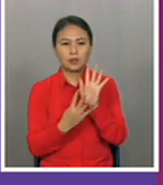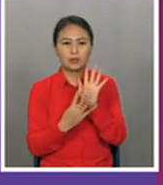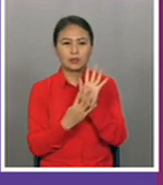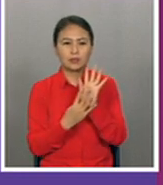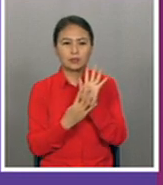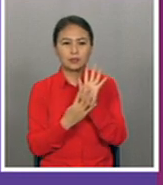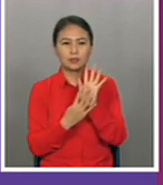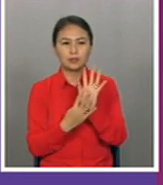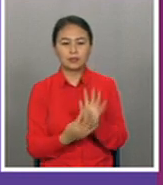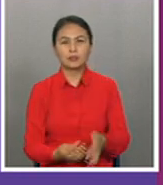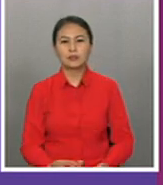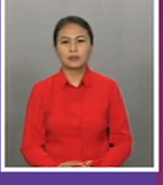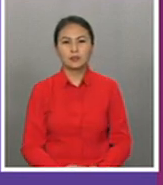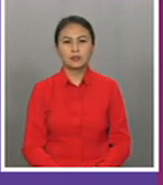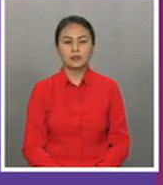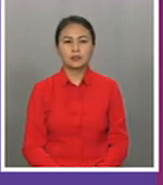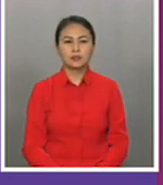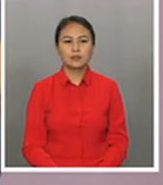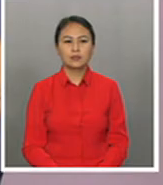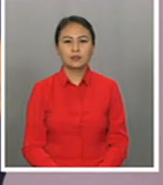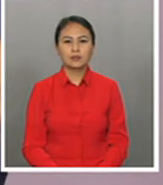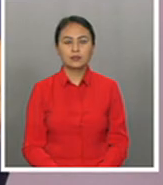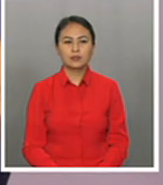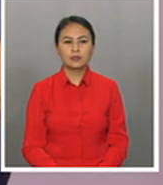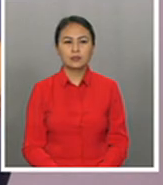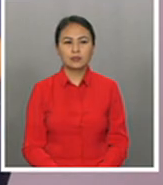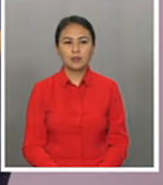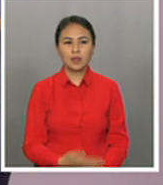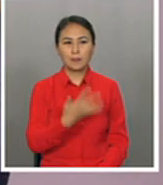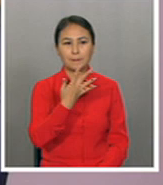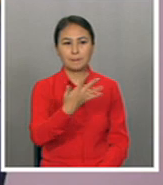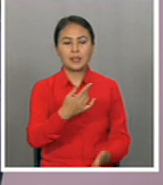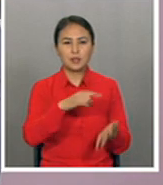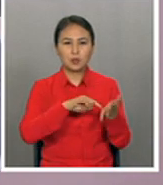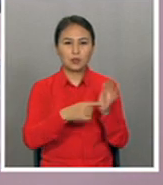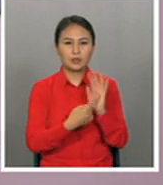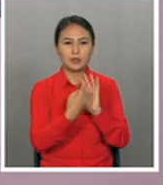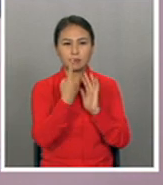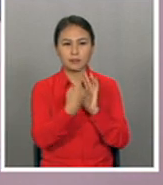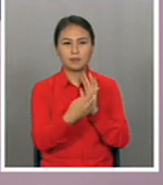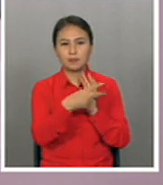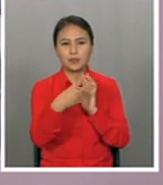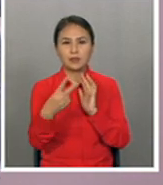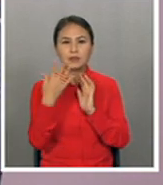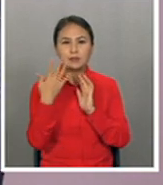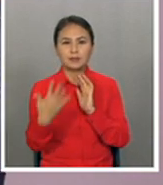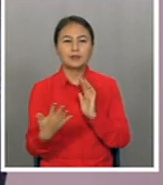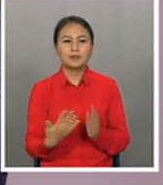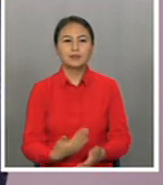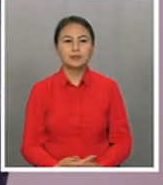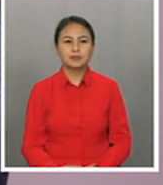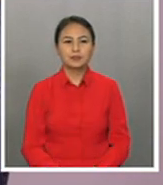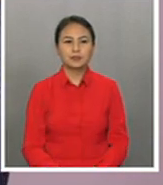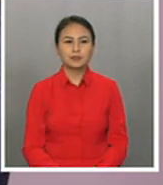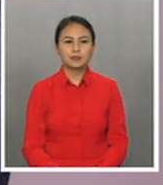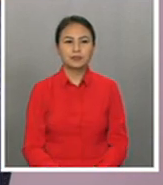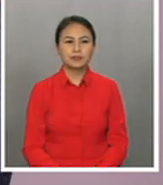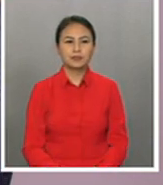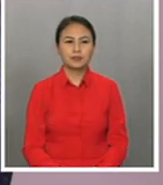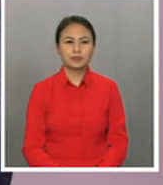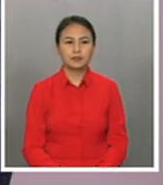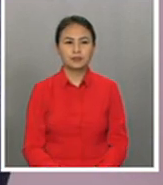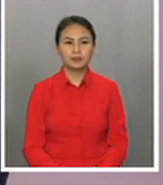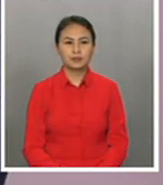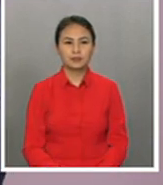мәні 9-ға тең болады. 5 пен 1-дің көбейтіндісінің мәні 5-ке тең болады.